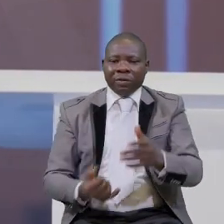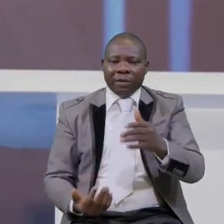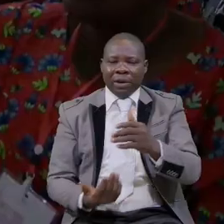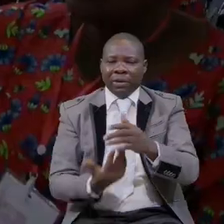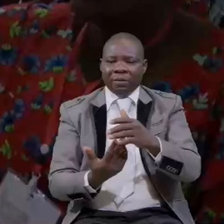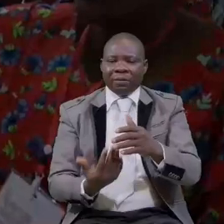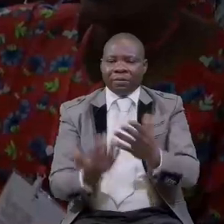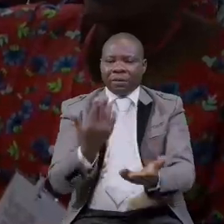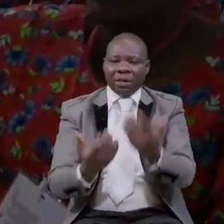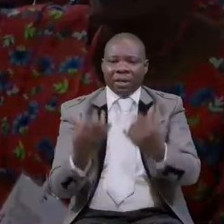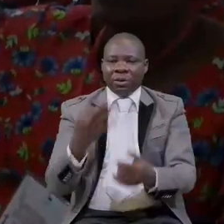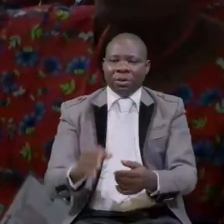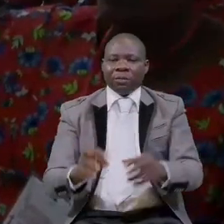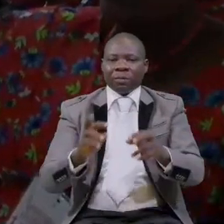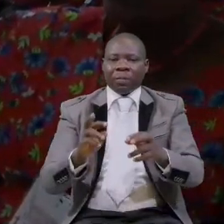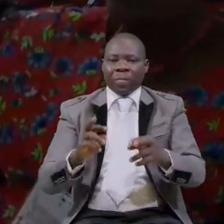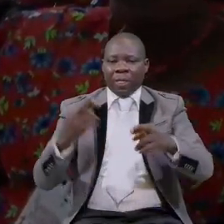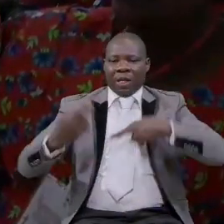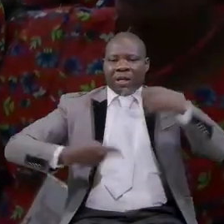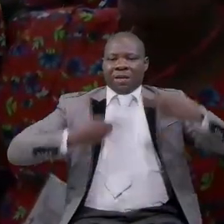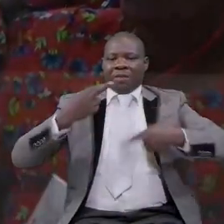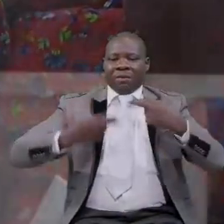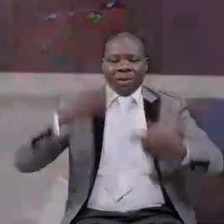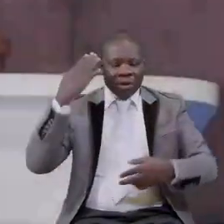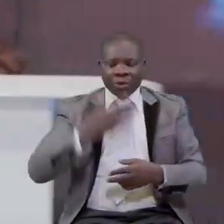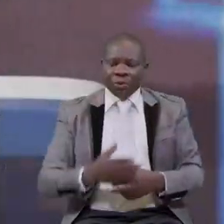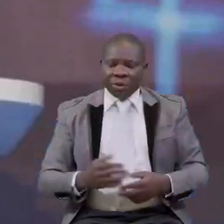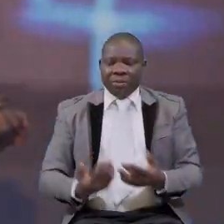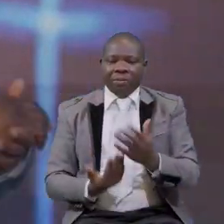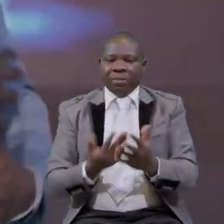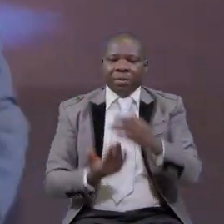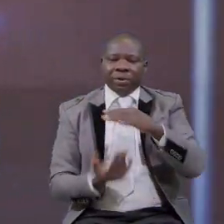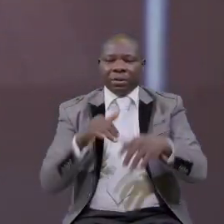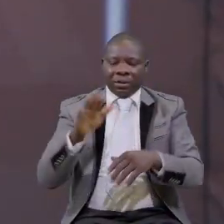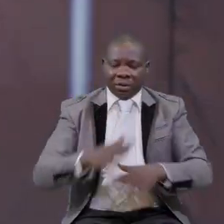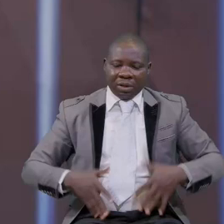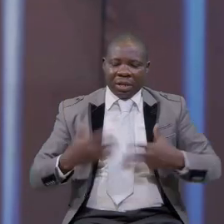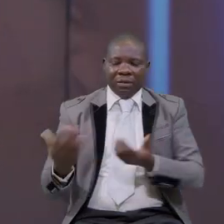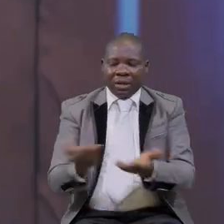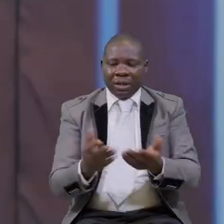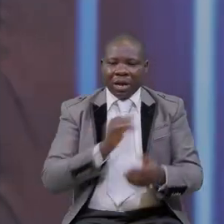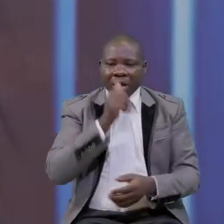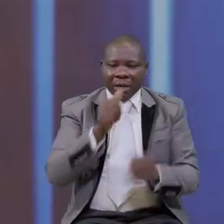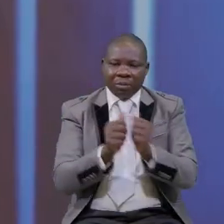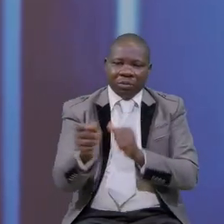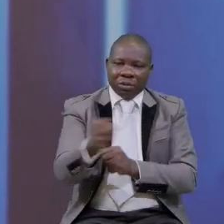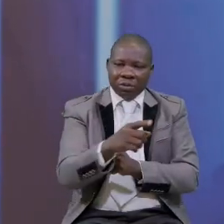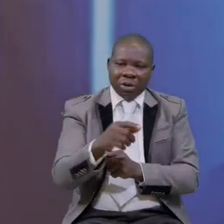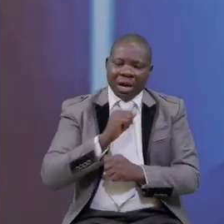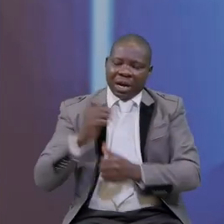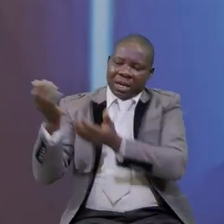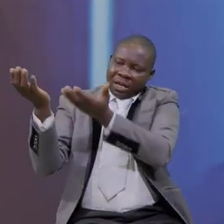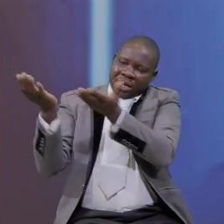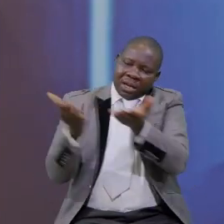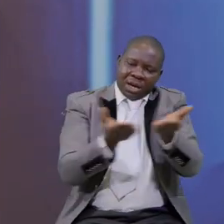de Jésus. Me voici avec vous. Je porte Jésus dans mon